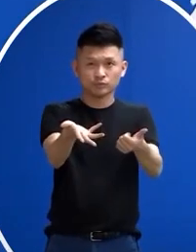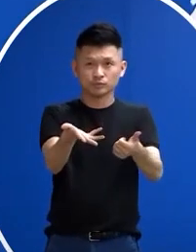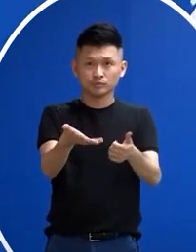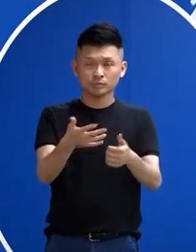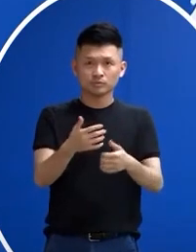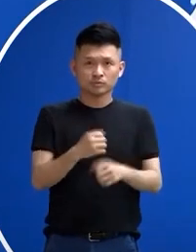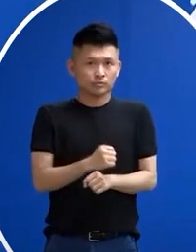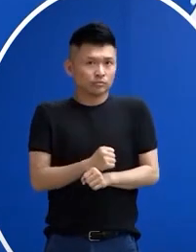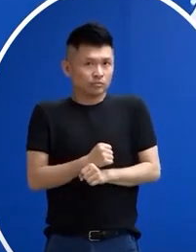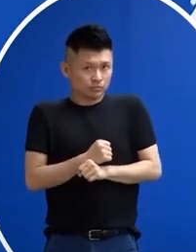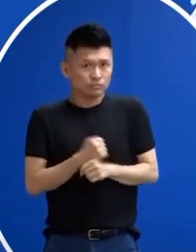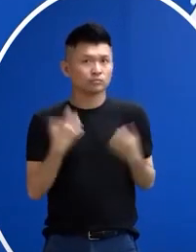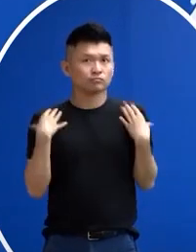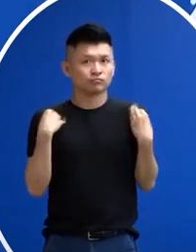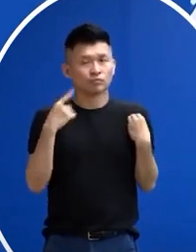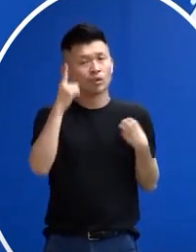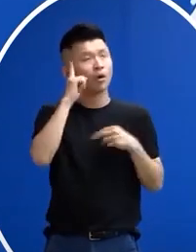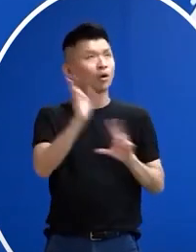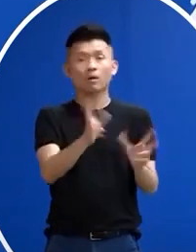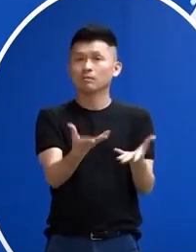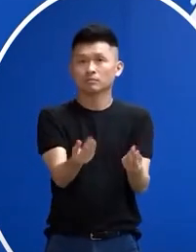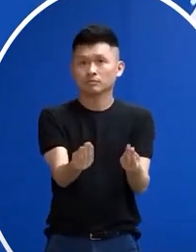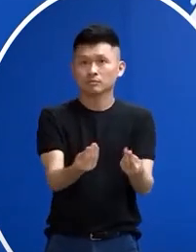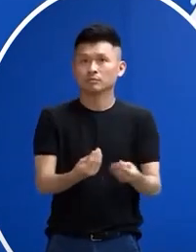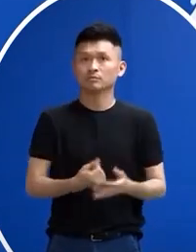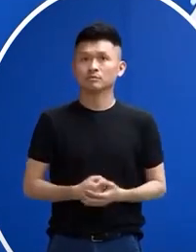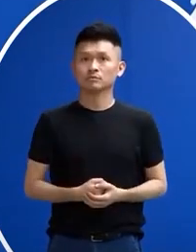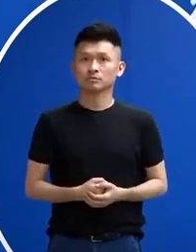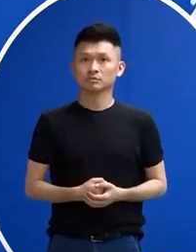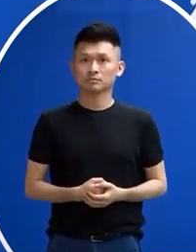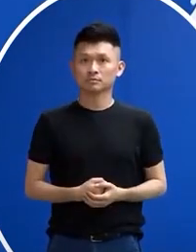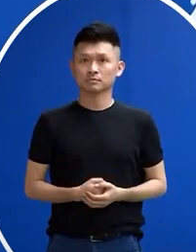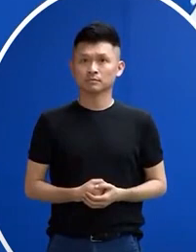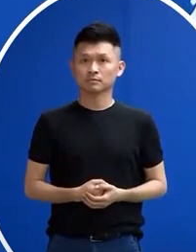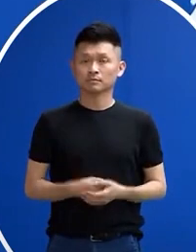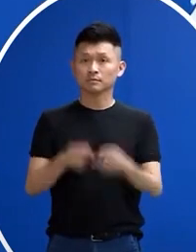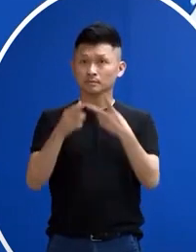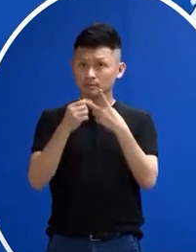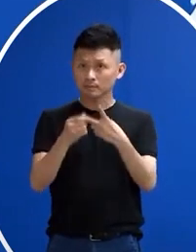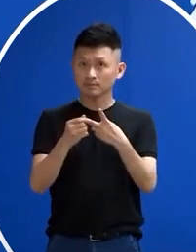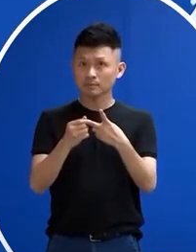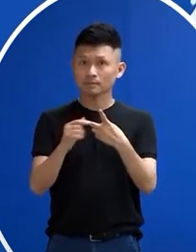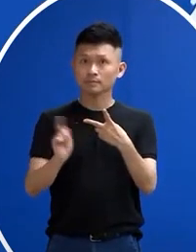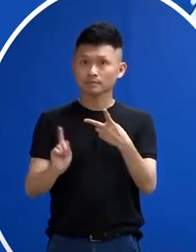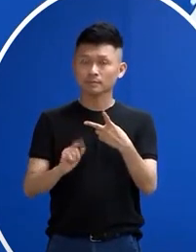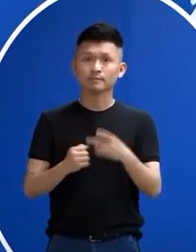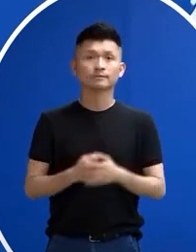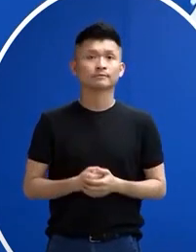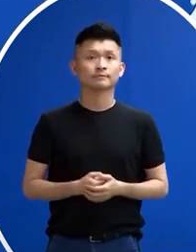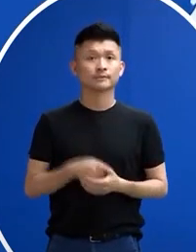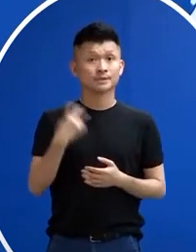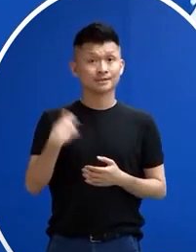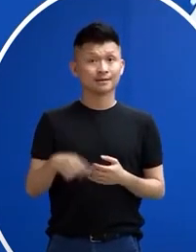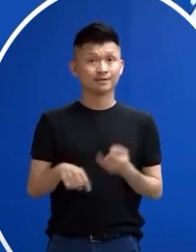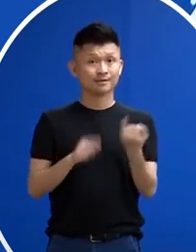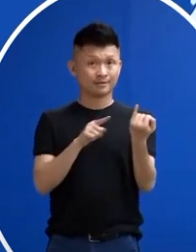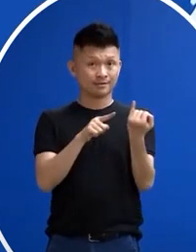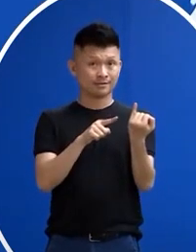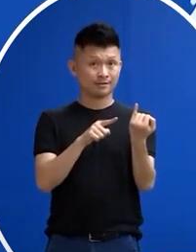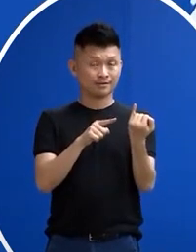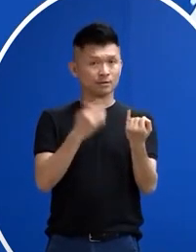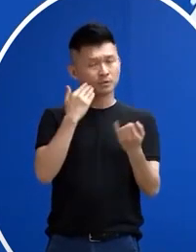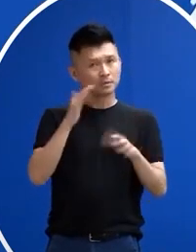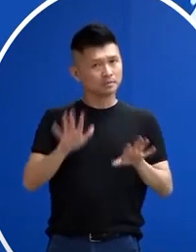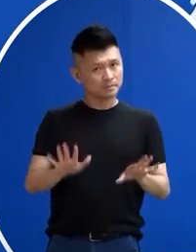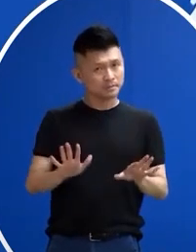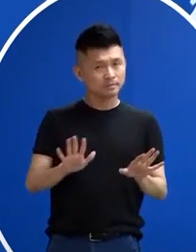掉，一直都没有排除这样的一个可能性了。然后第二个，因为这个到底就是说要列在怎么样，如果照目